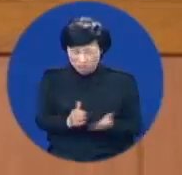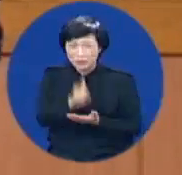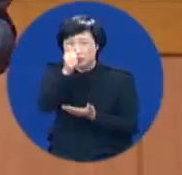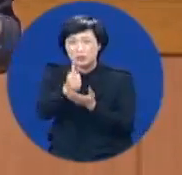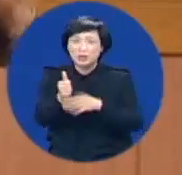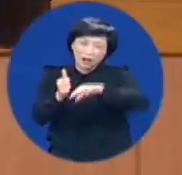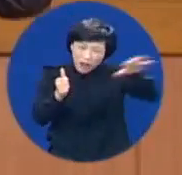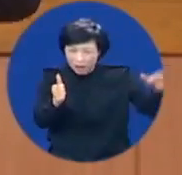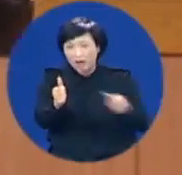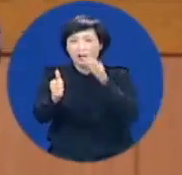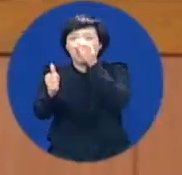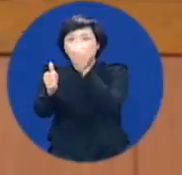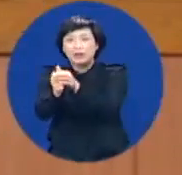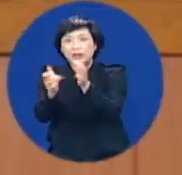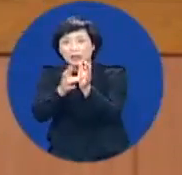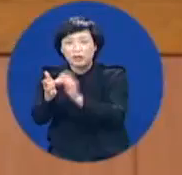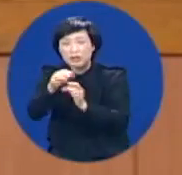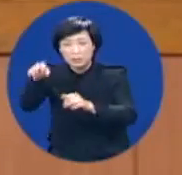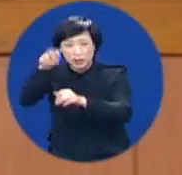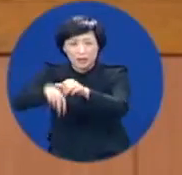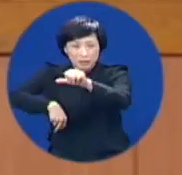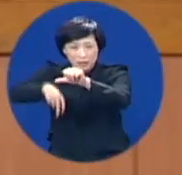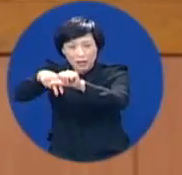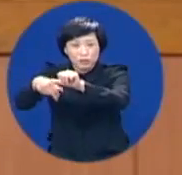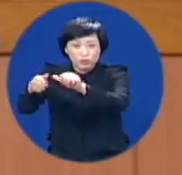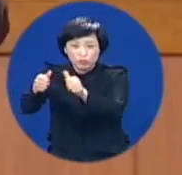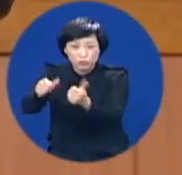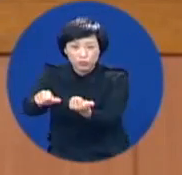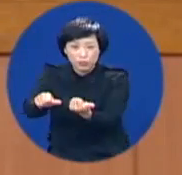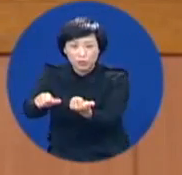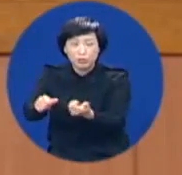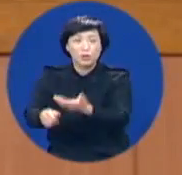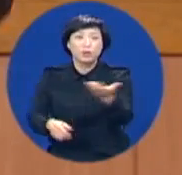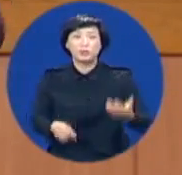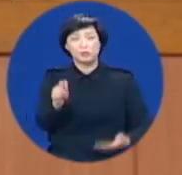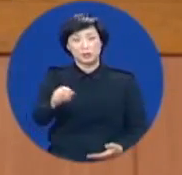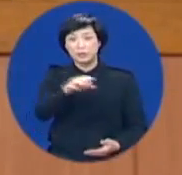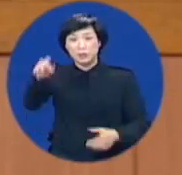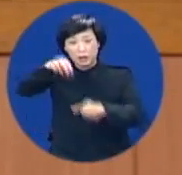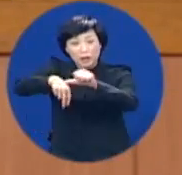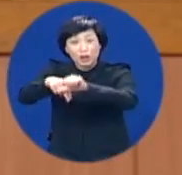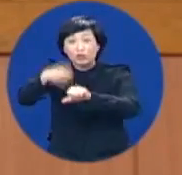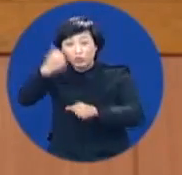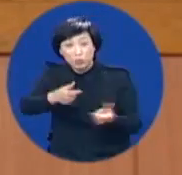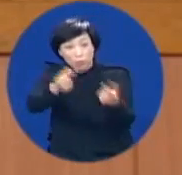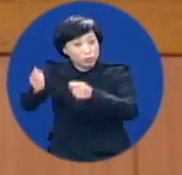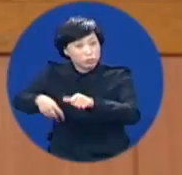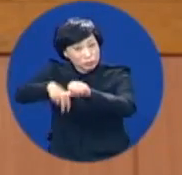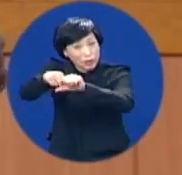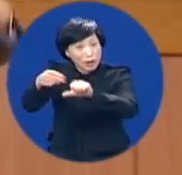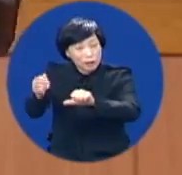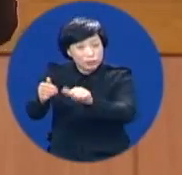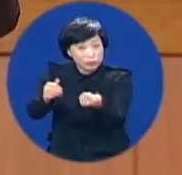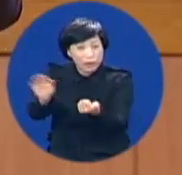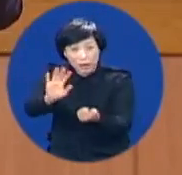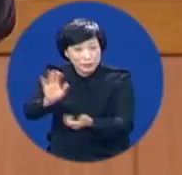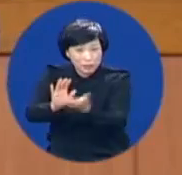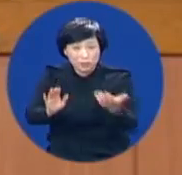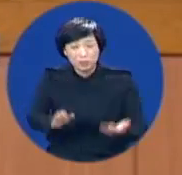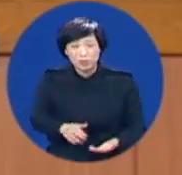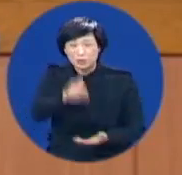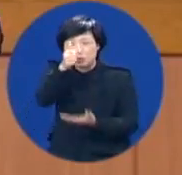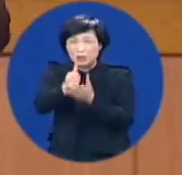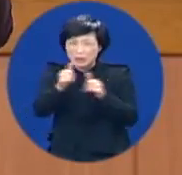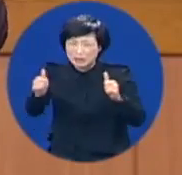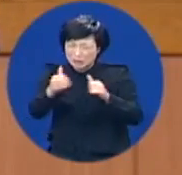짊어지고 십자가를 치고 죽었는데, 십자가는 아무나 십자가 달려 죽는 것이 아니라